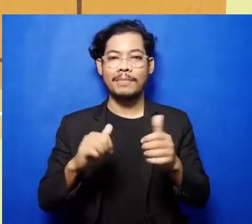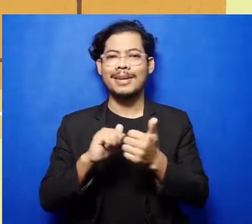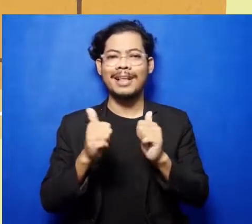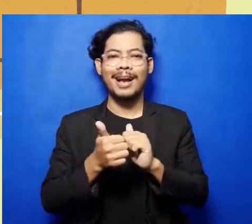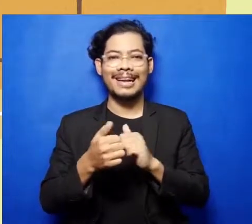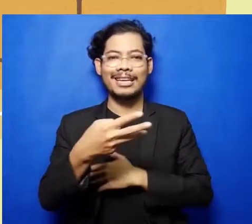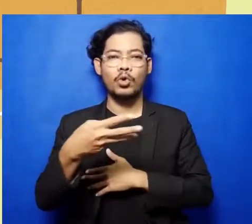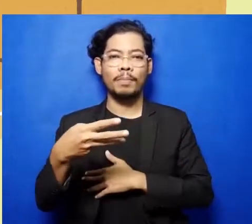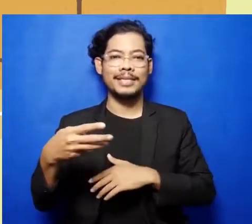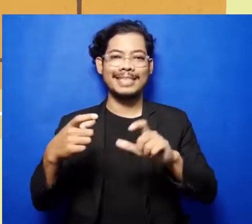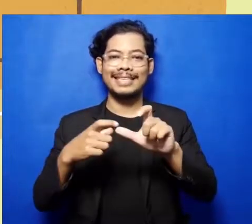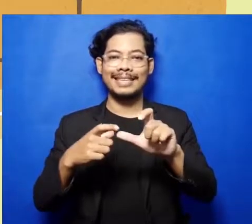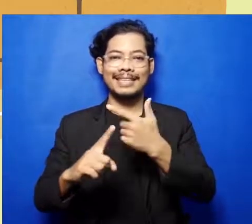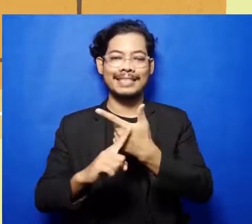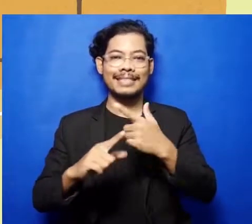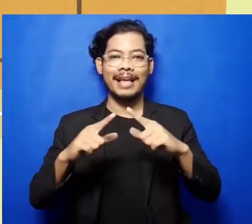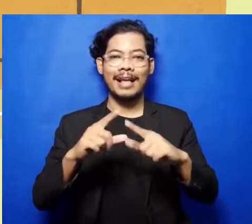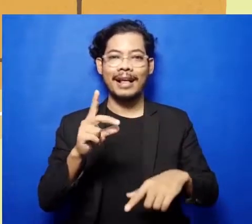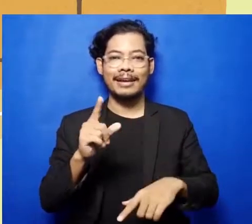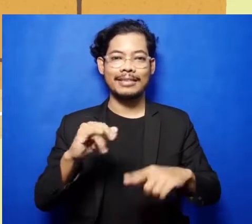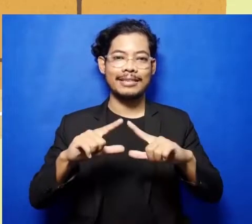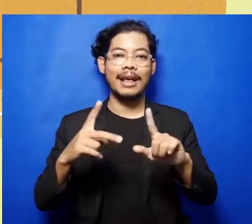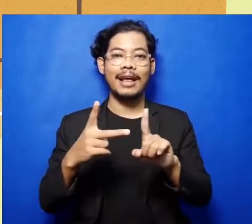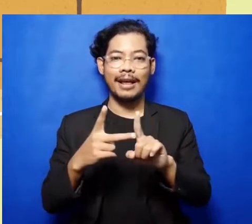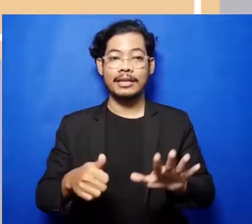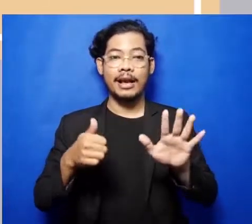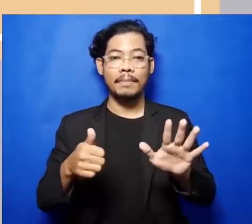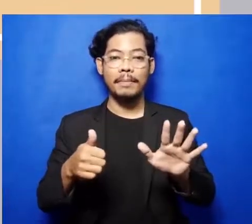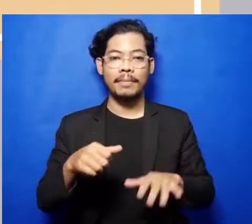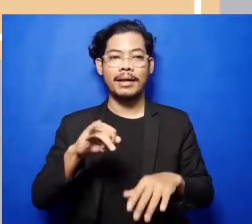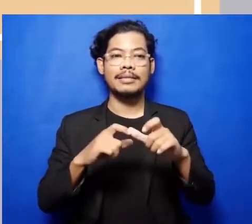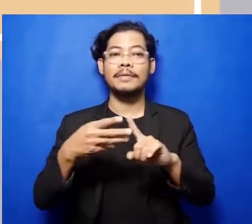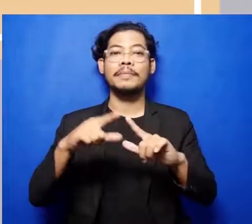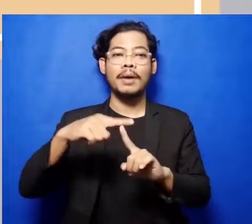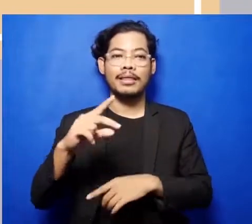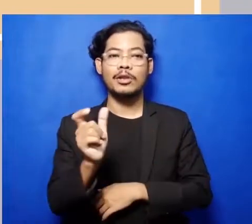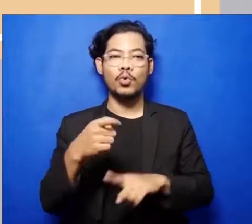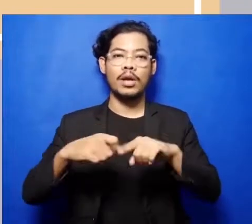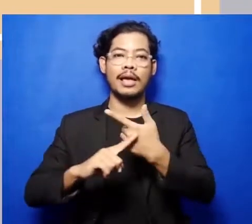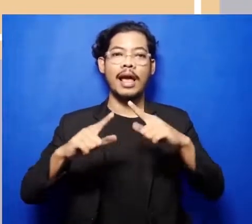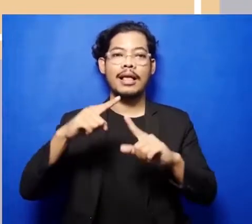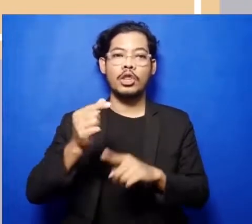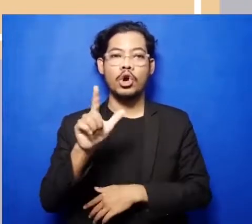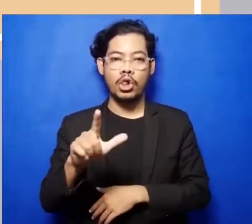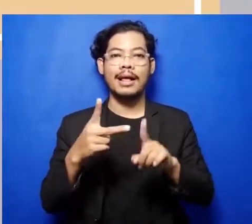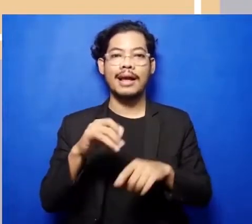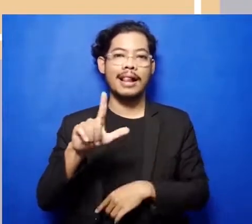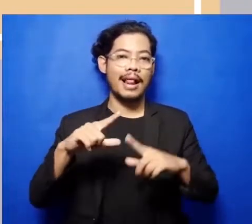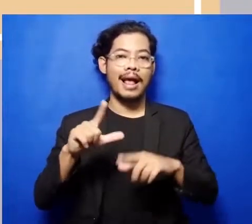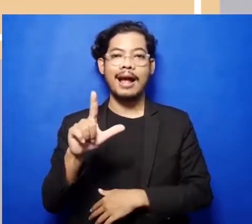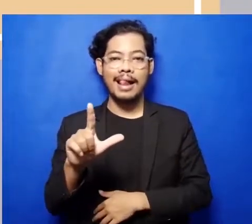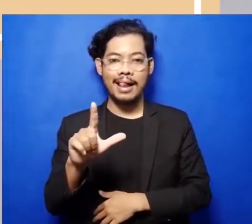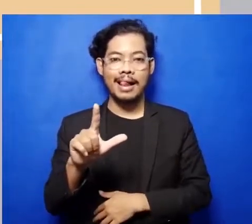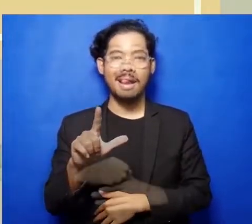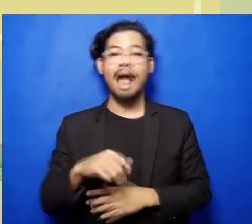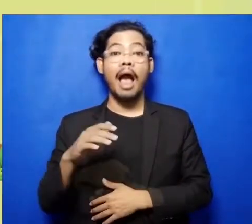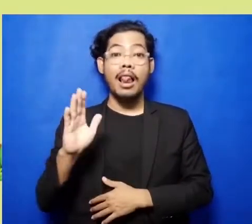sodakoh. 5. Perkara ekonomi syariah. 6. Isbat rukyatul hilal.